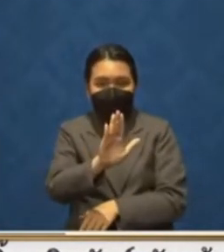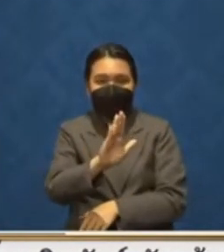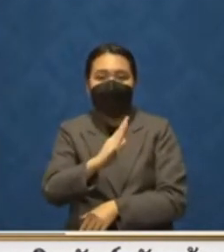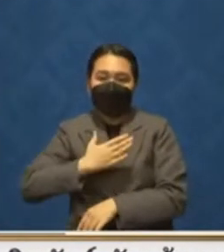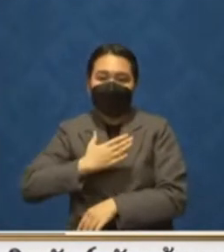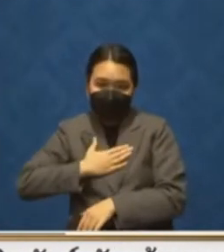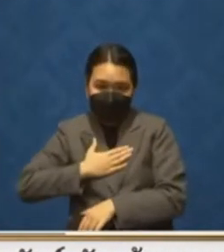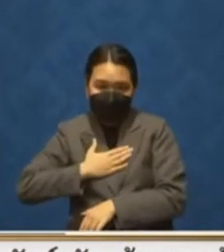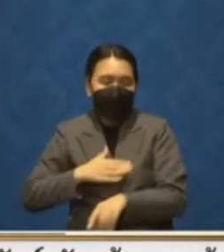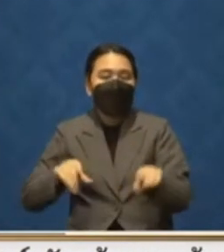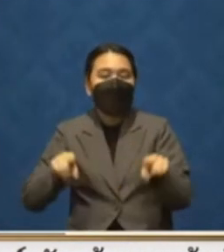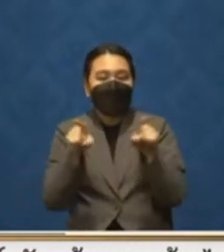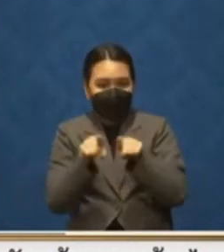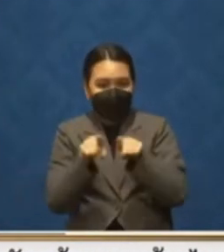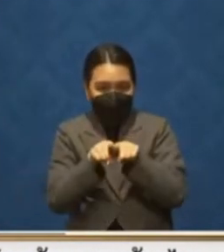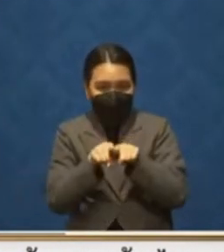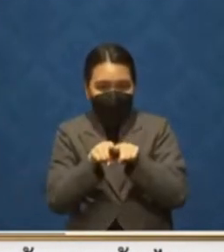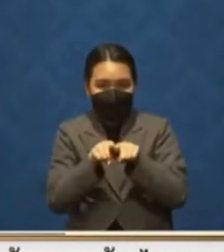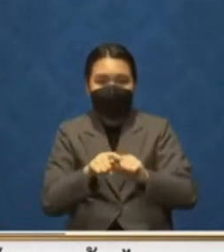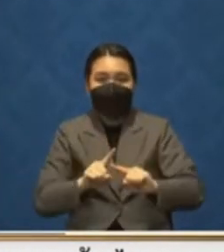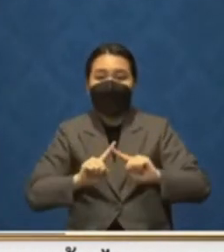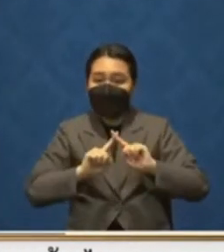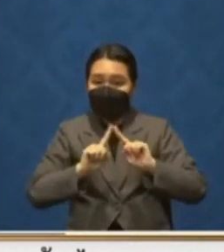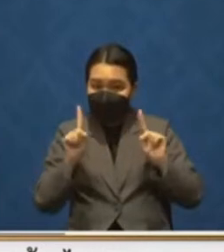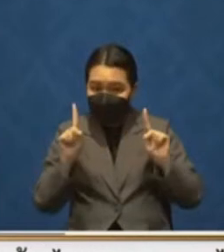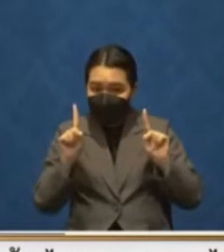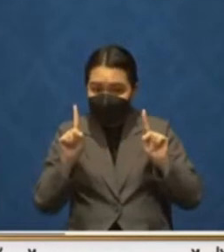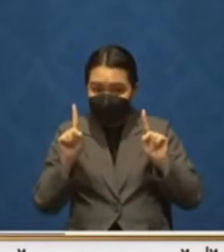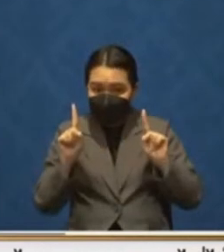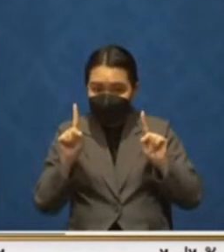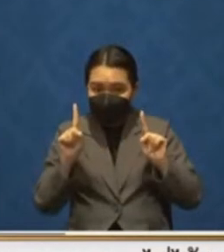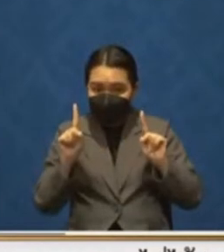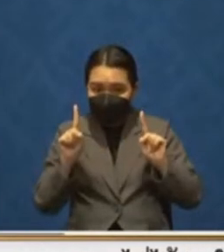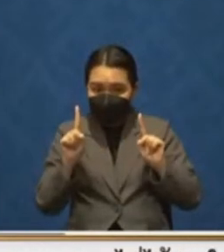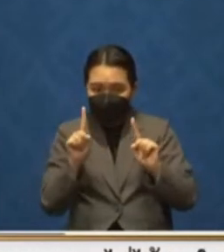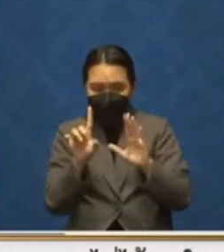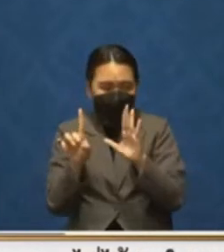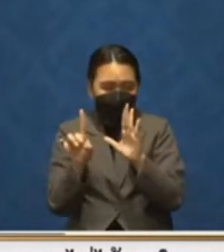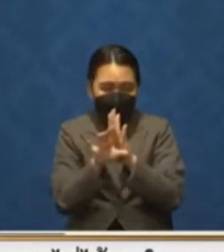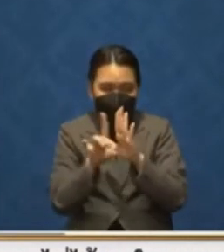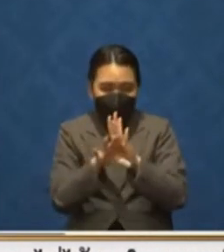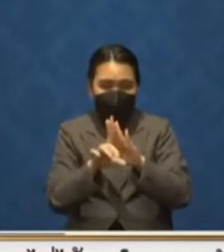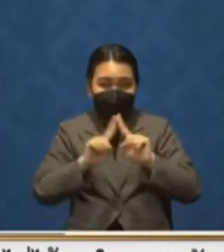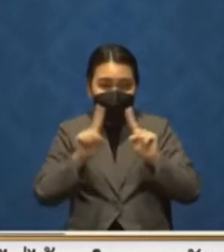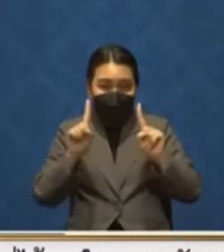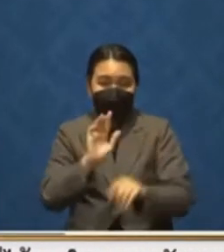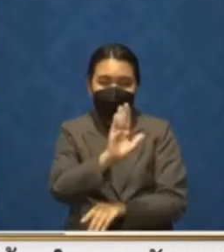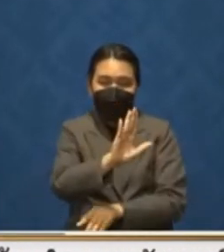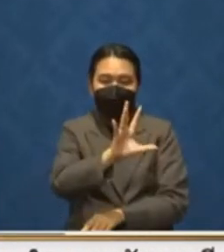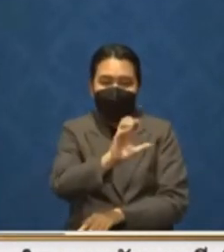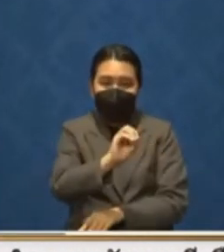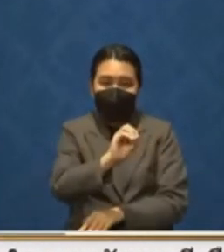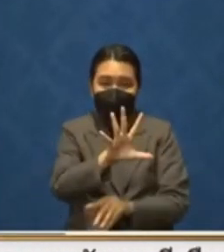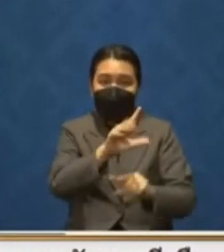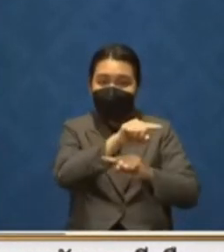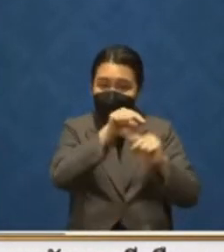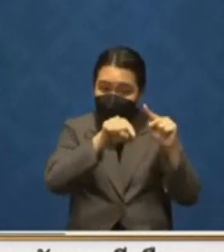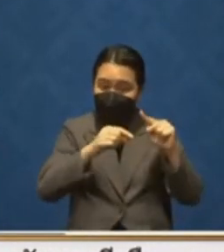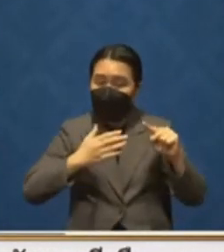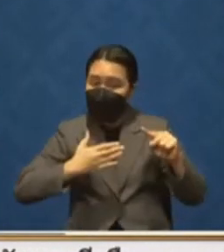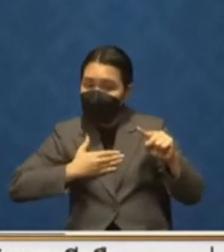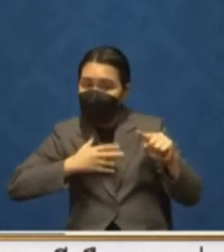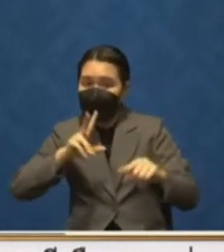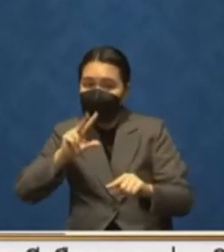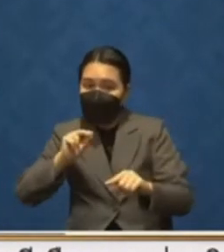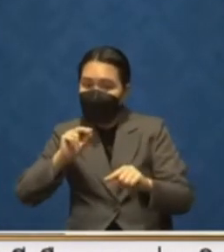สูตรเดียวกันแต่ผลลัพธ์เนี่ยต่างกันของท่านออกมาห้าสิบห้าเปอร์เซ็นของผม